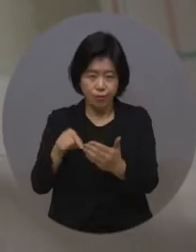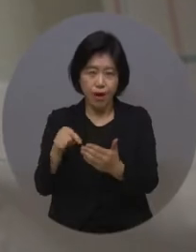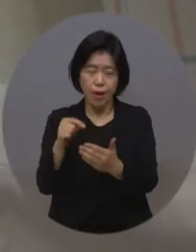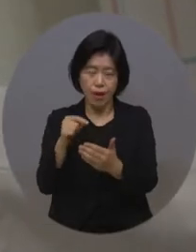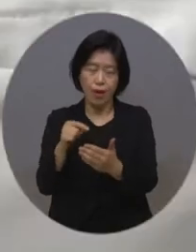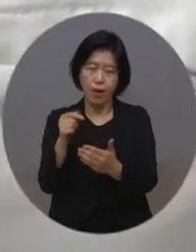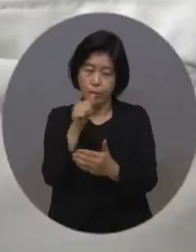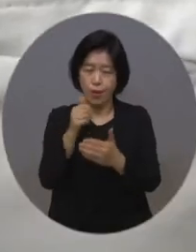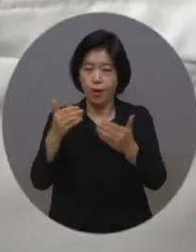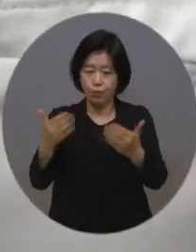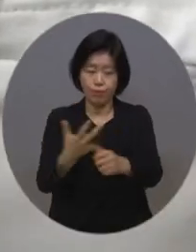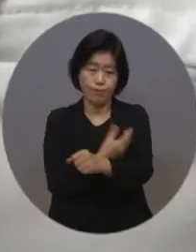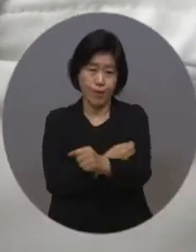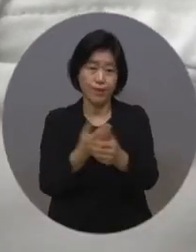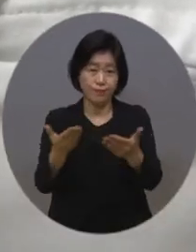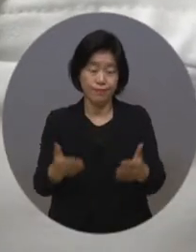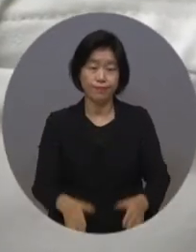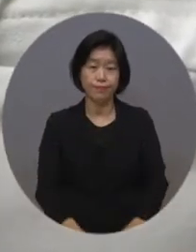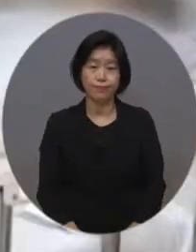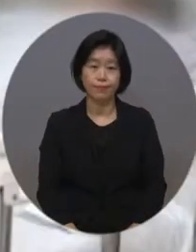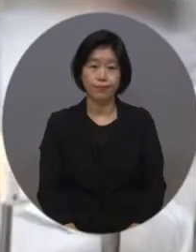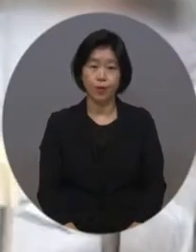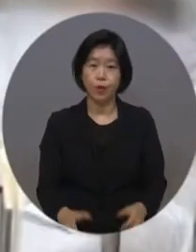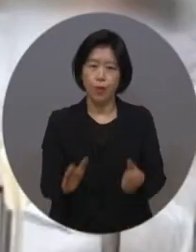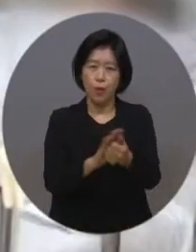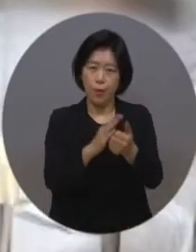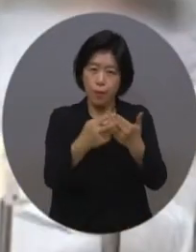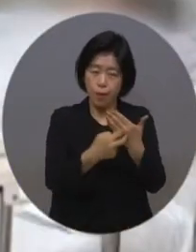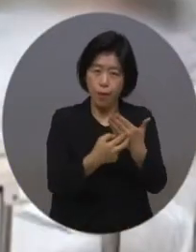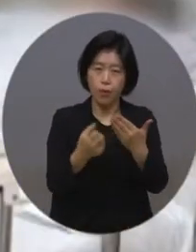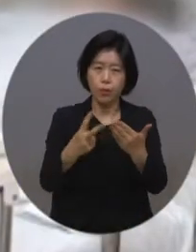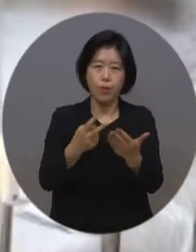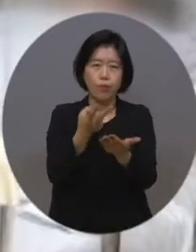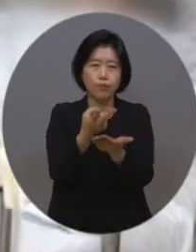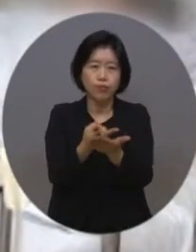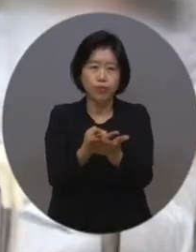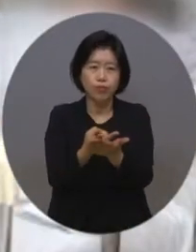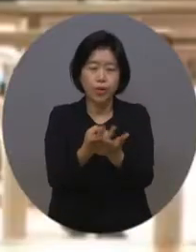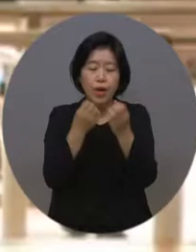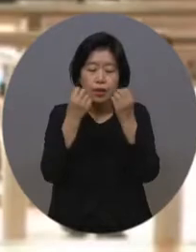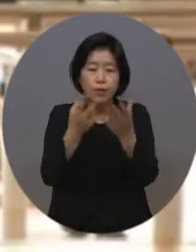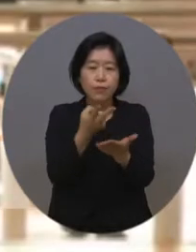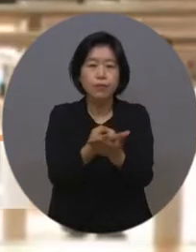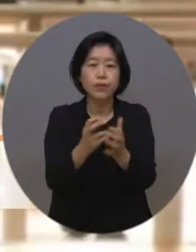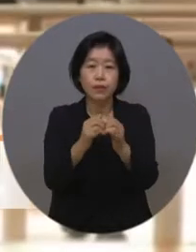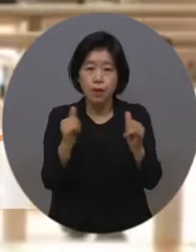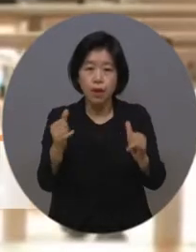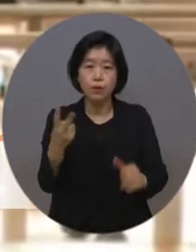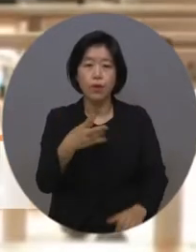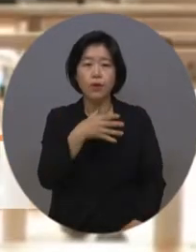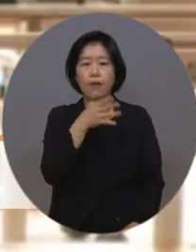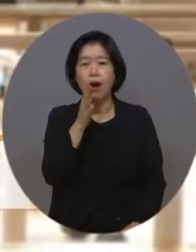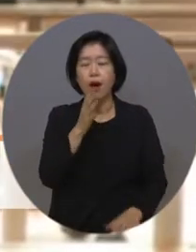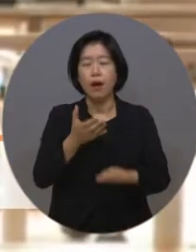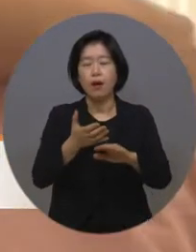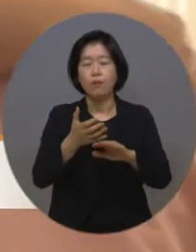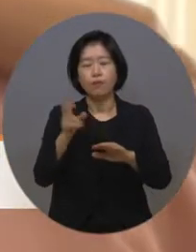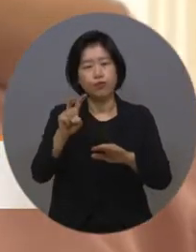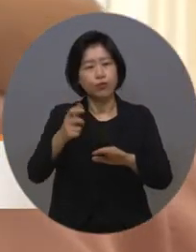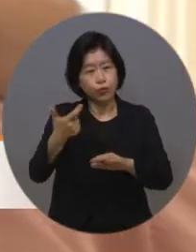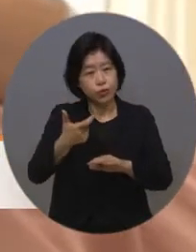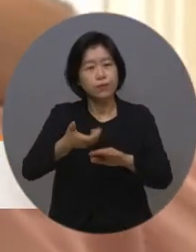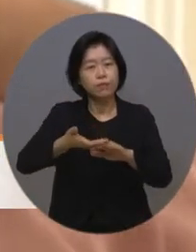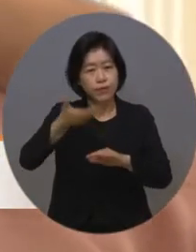예정입니다. 한편 요양병원 시설 등 신규 입원 입소자와 60세 이상 고령층 미접종자에